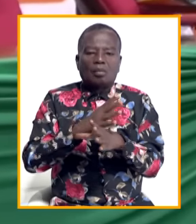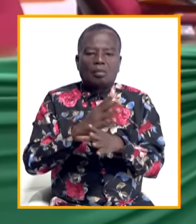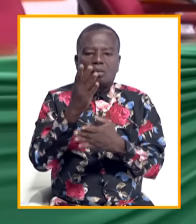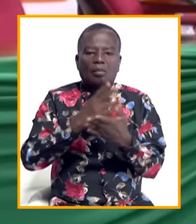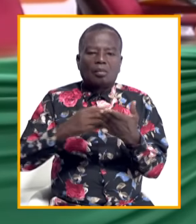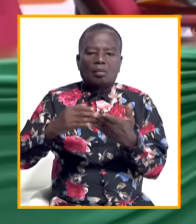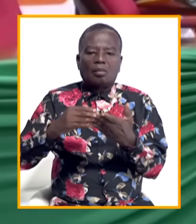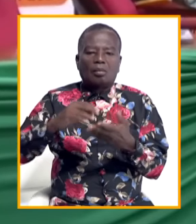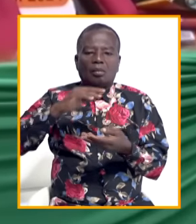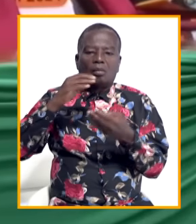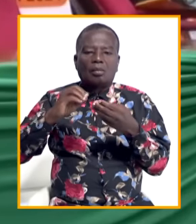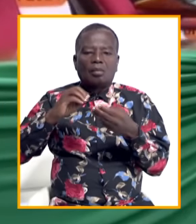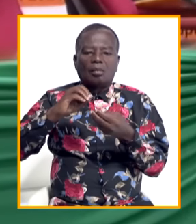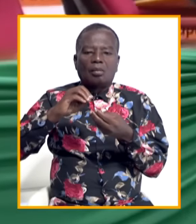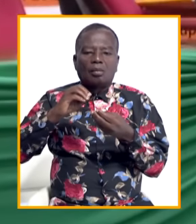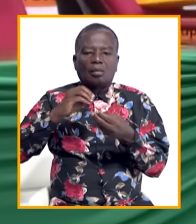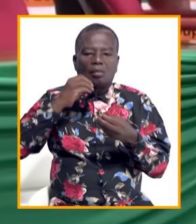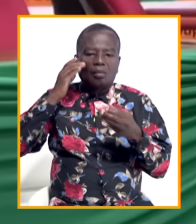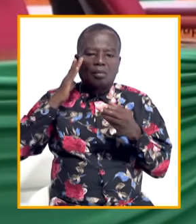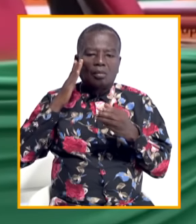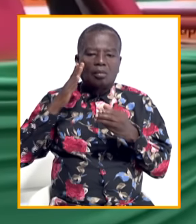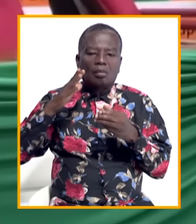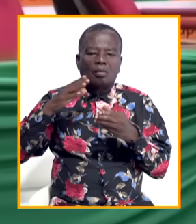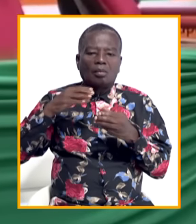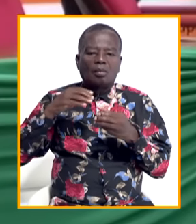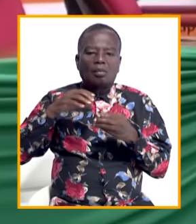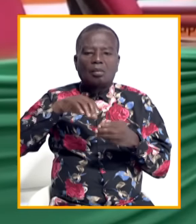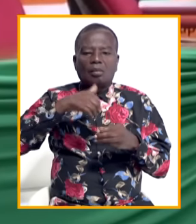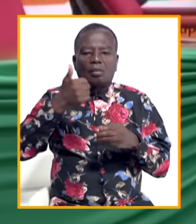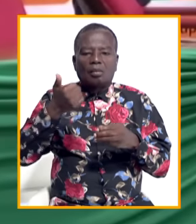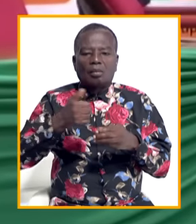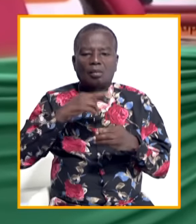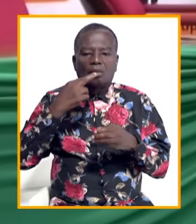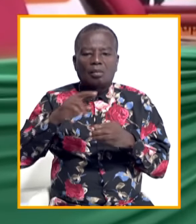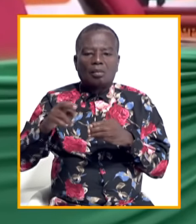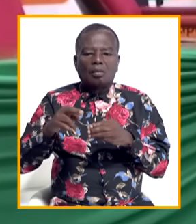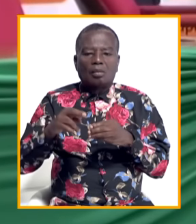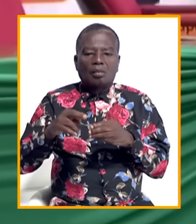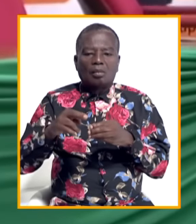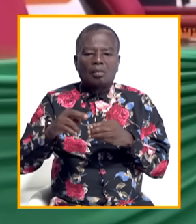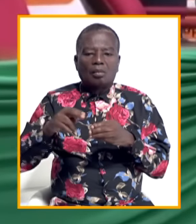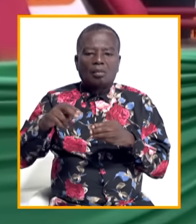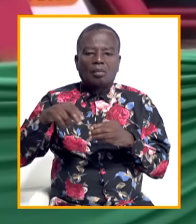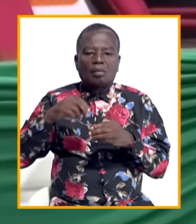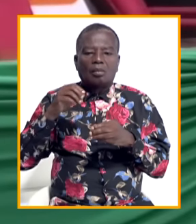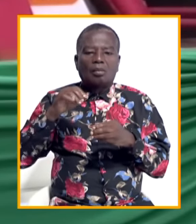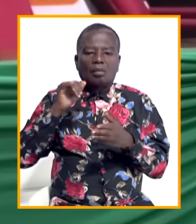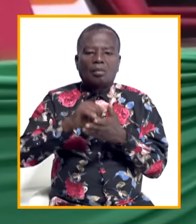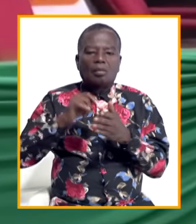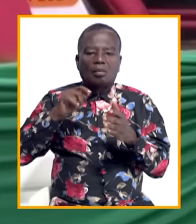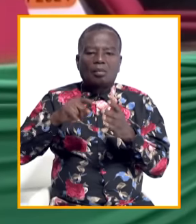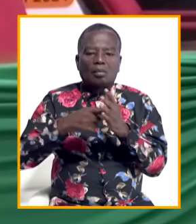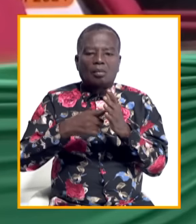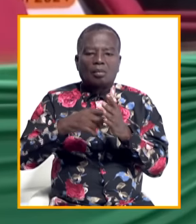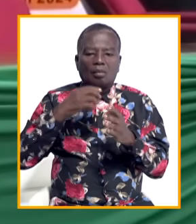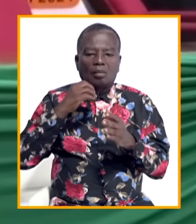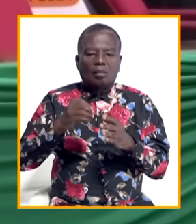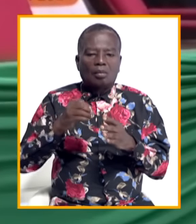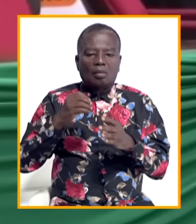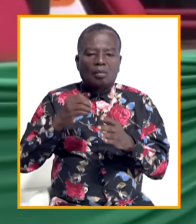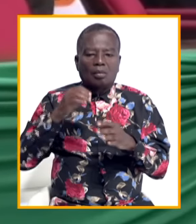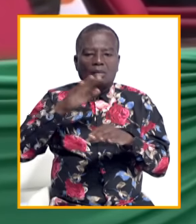des BMP. Et je pense qu'il y a d'autres promoteurs encore qui sont en train de se déclarer. Donc cette fois-ci, c'est de miser véritablement sur ça pour